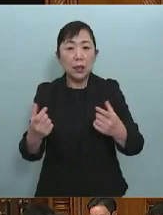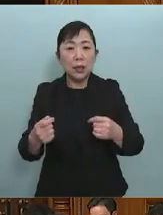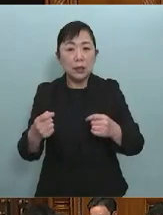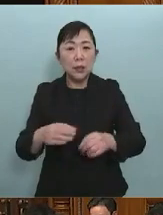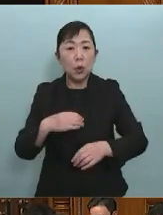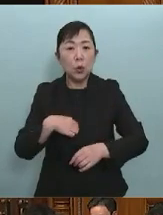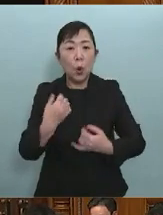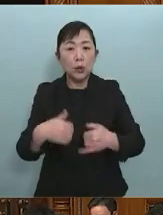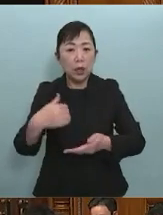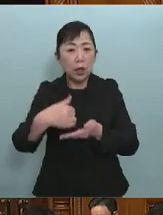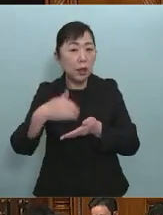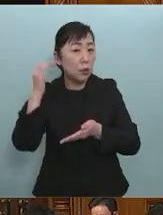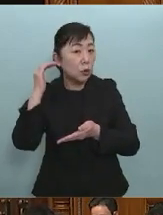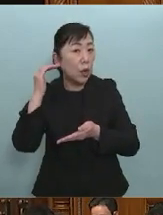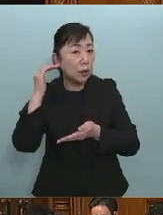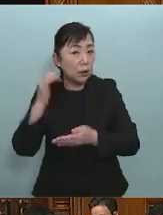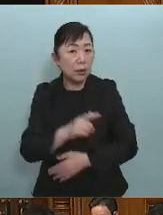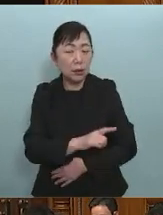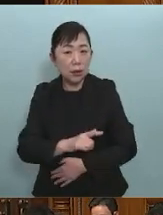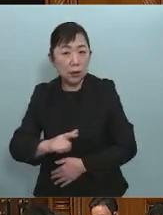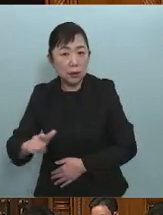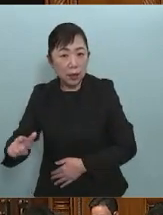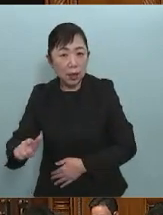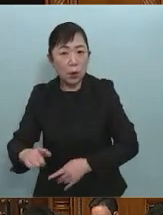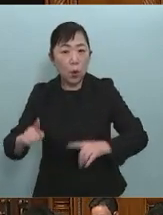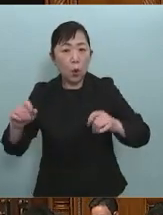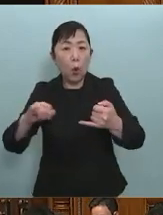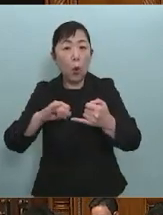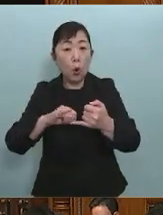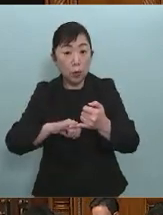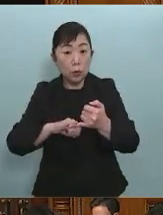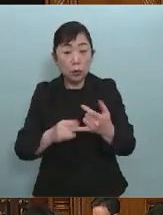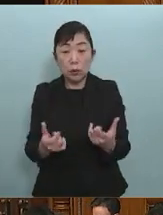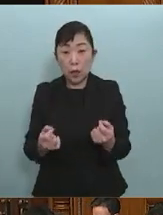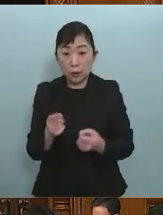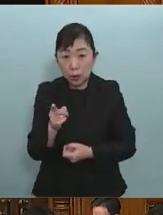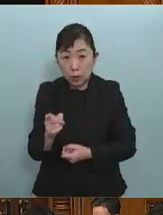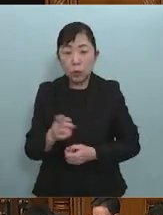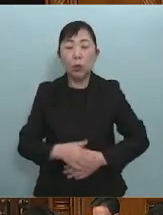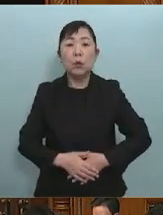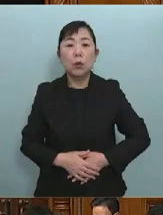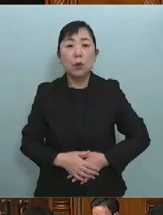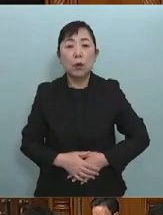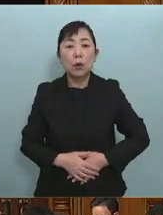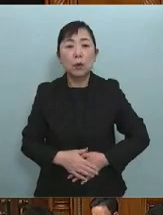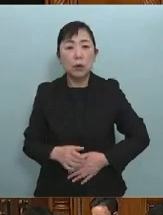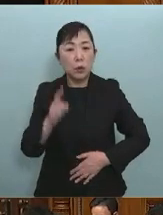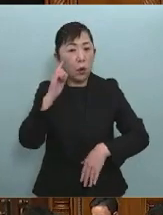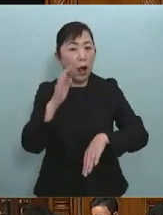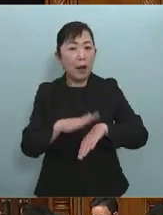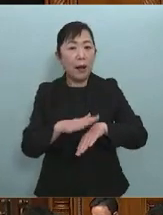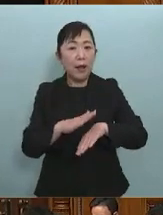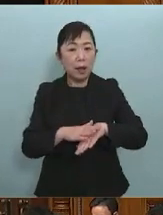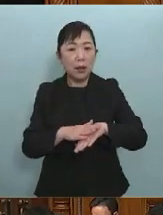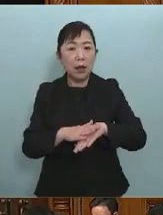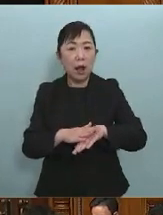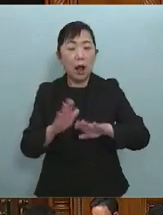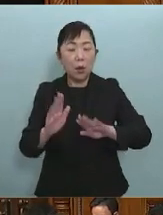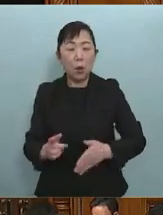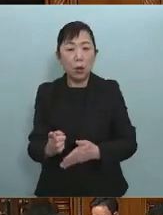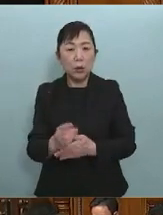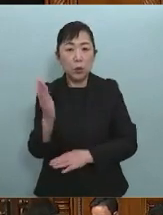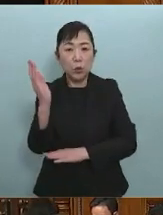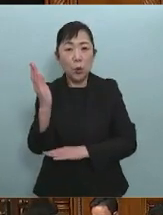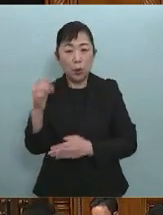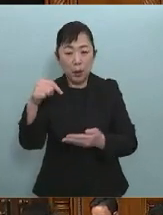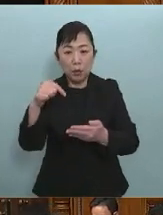者から話を伺うなど公約だったはずですその視点が今回の初心表明に